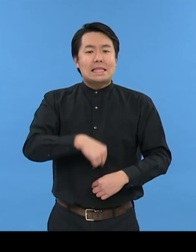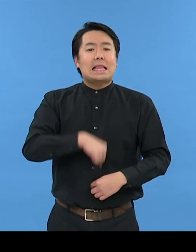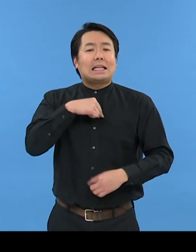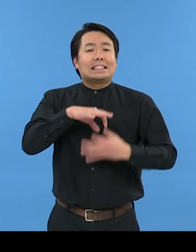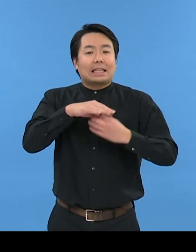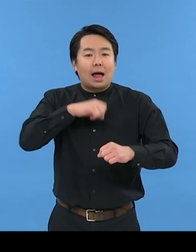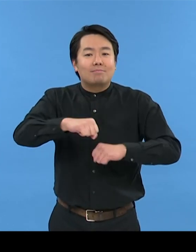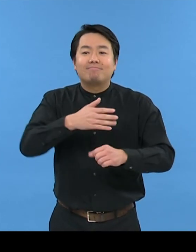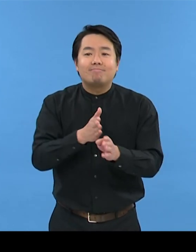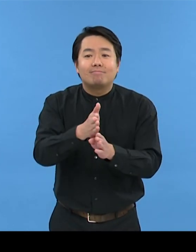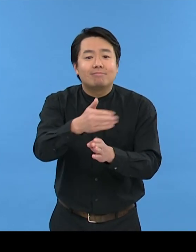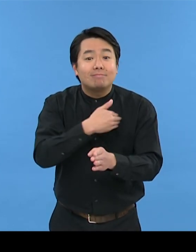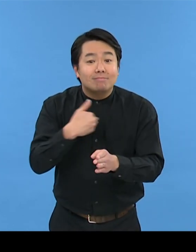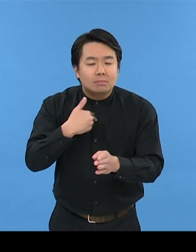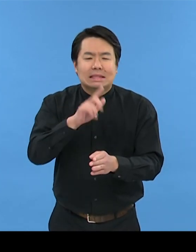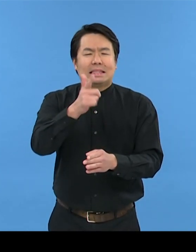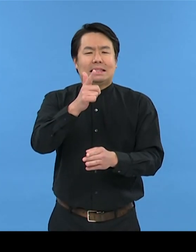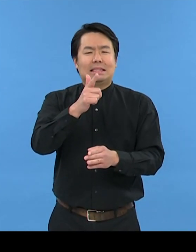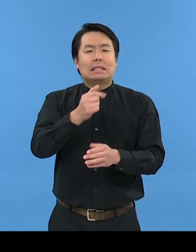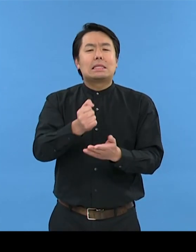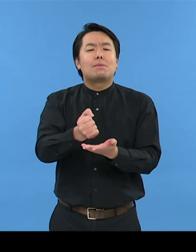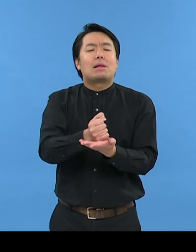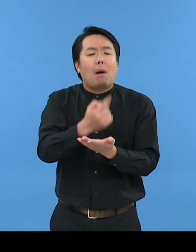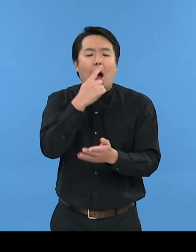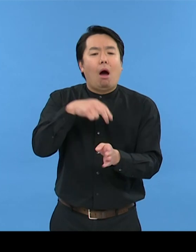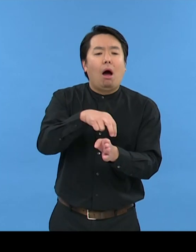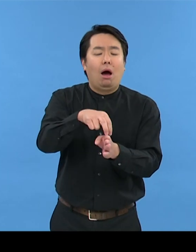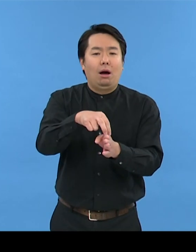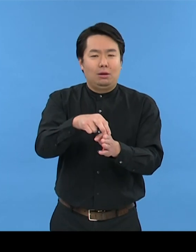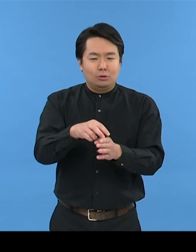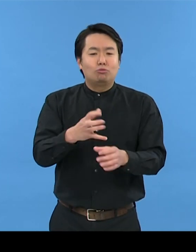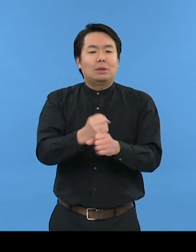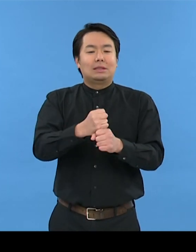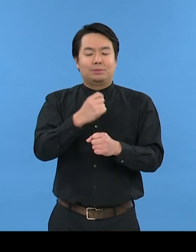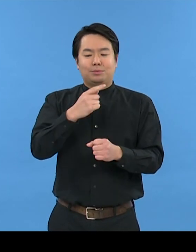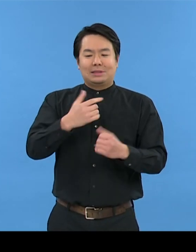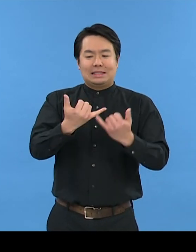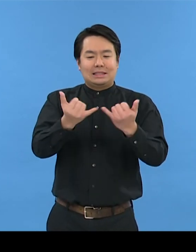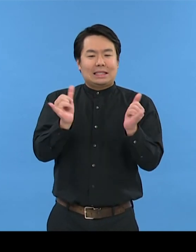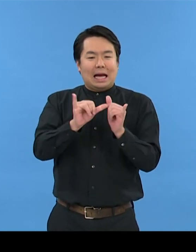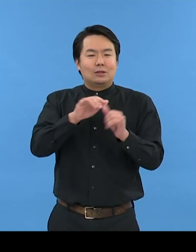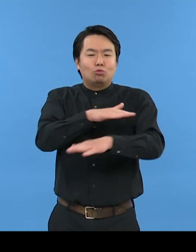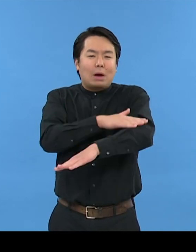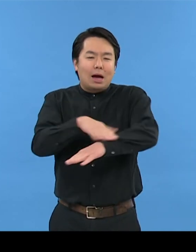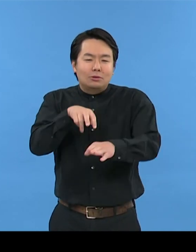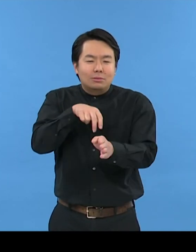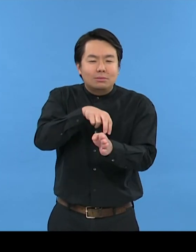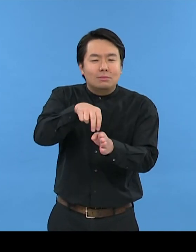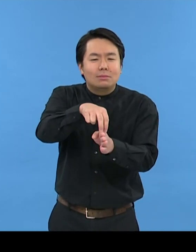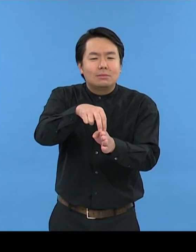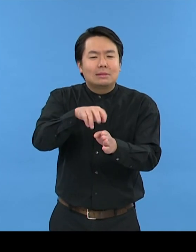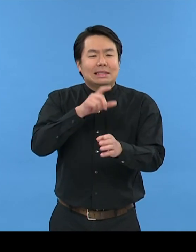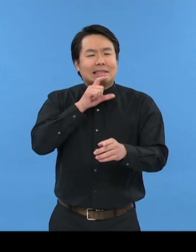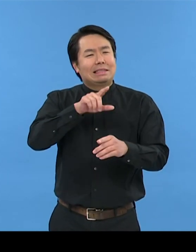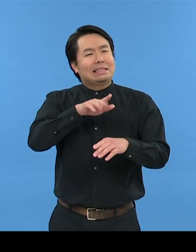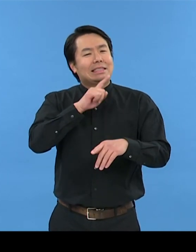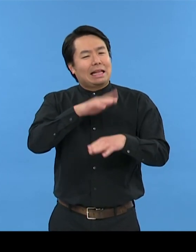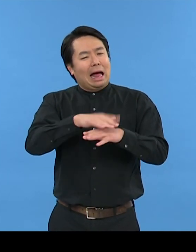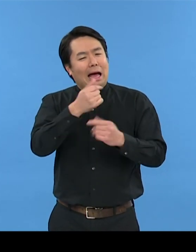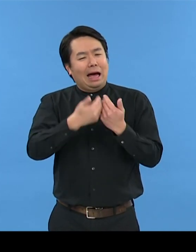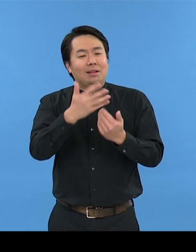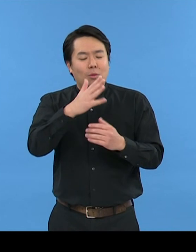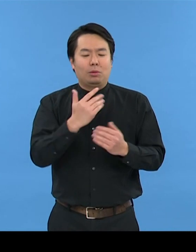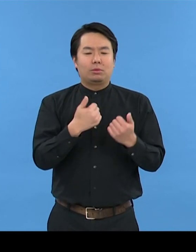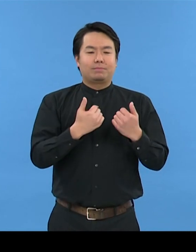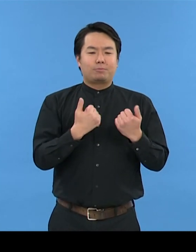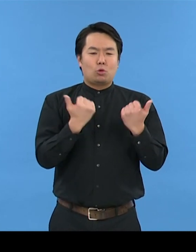正しいんじゃなくて私が調子いいだけですだから私は時たま処世児という言葉を使って嫌がられます道徳